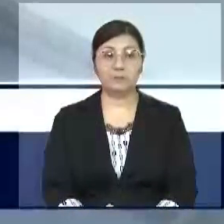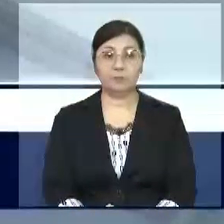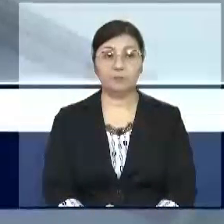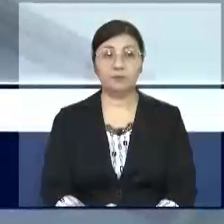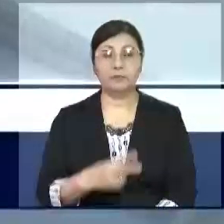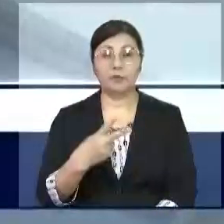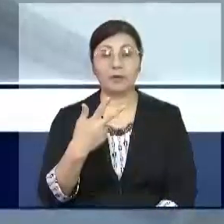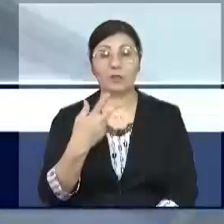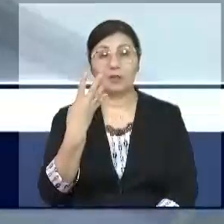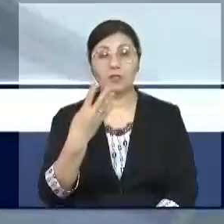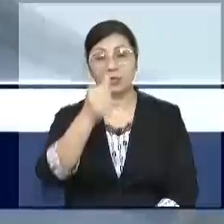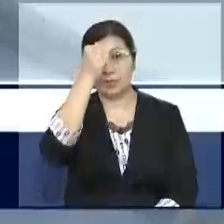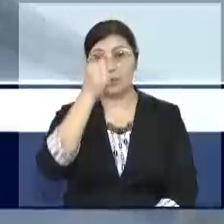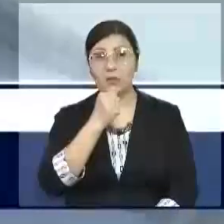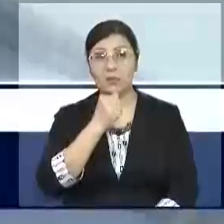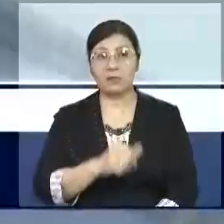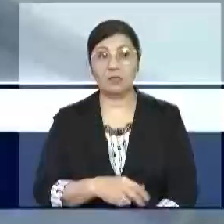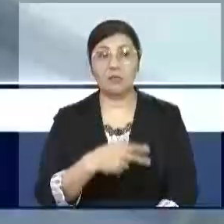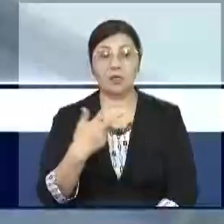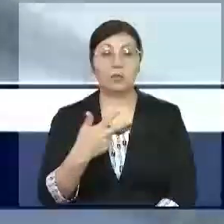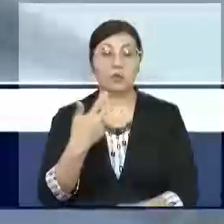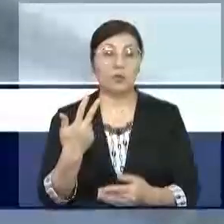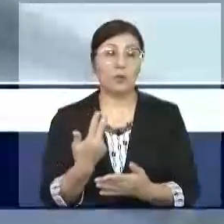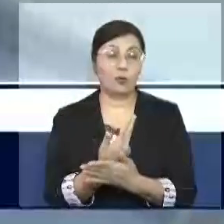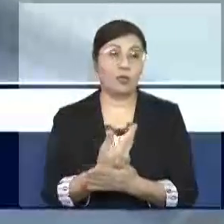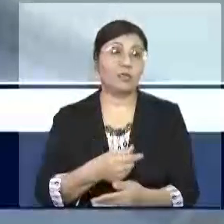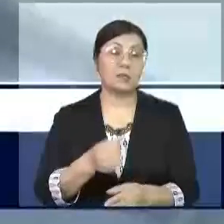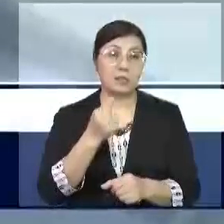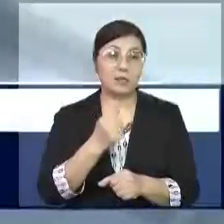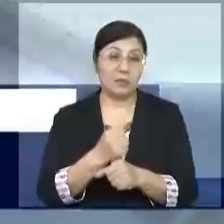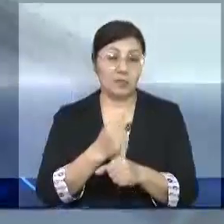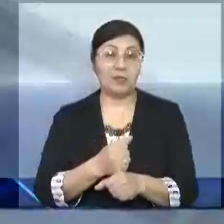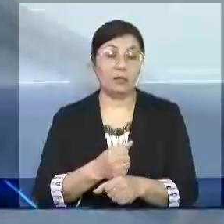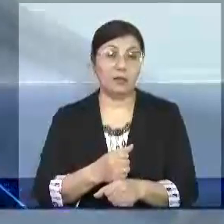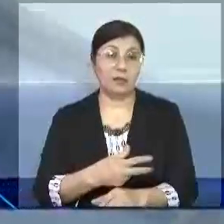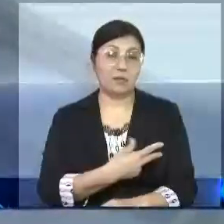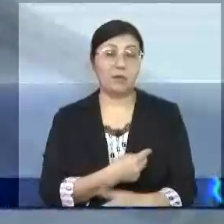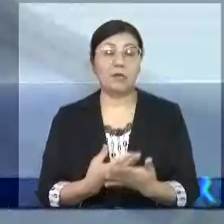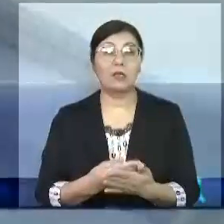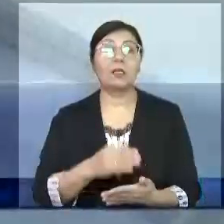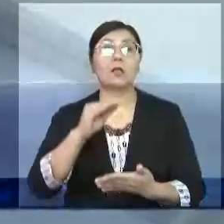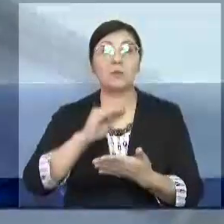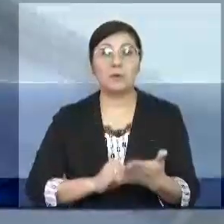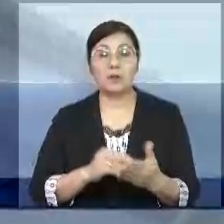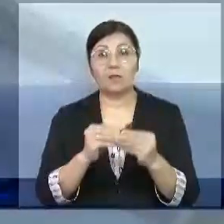Два, три, четыре месяца. Трехкратно делается. Затем повторяется 18 месяцев,